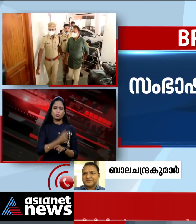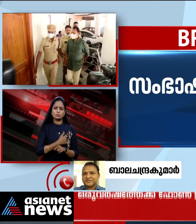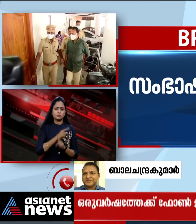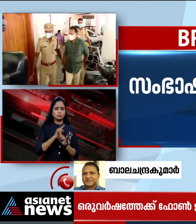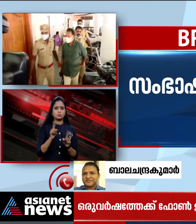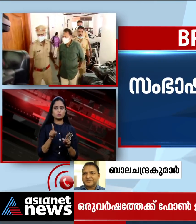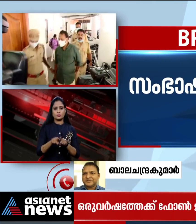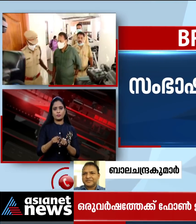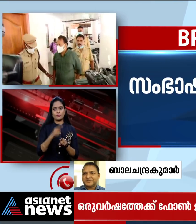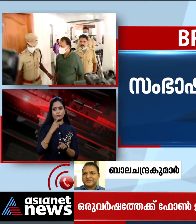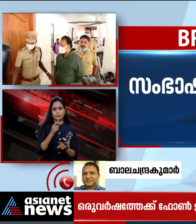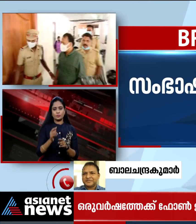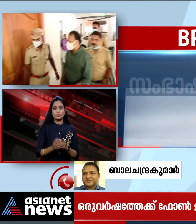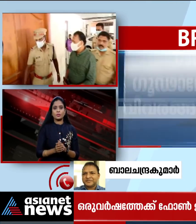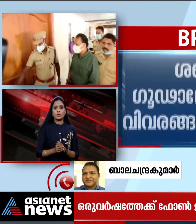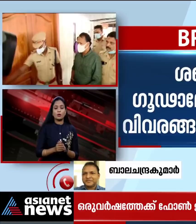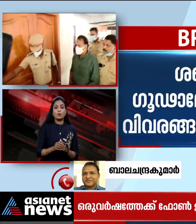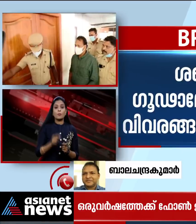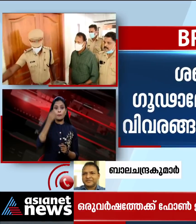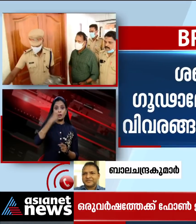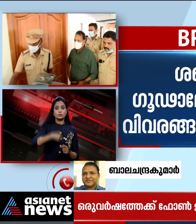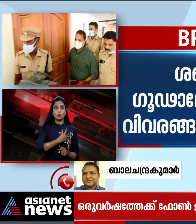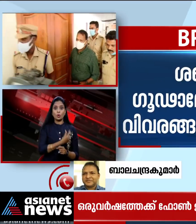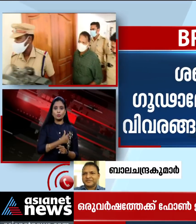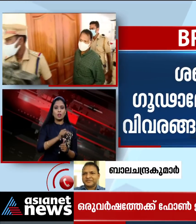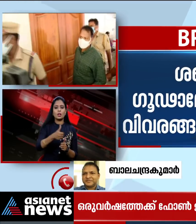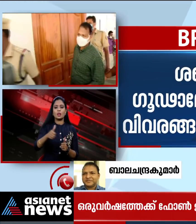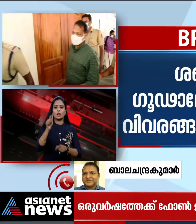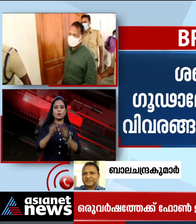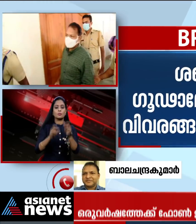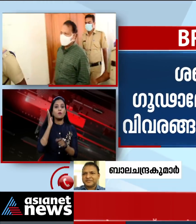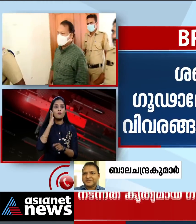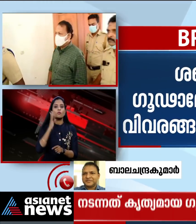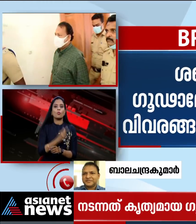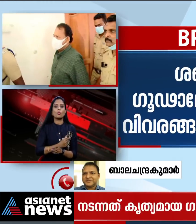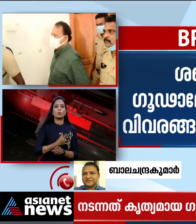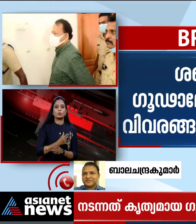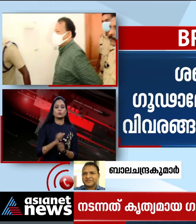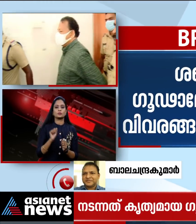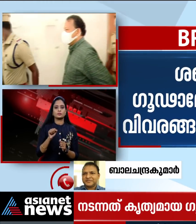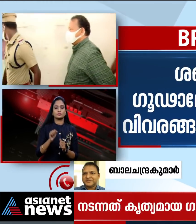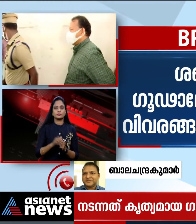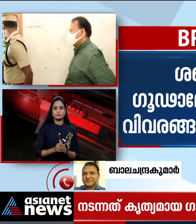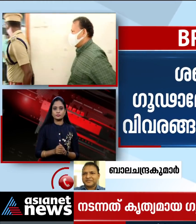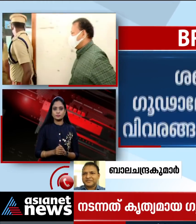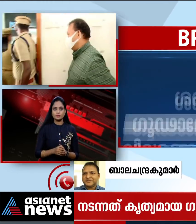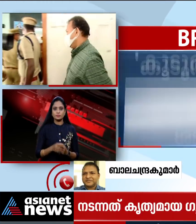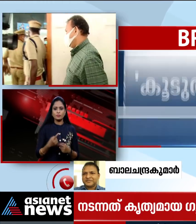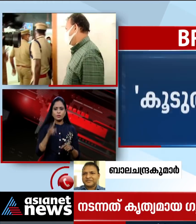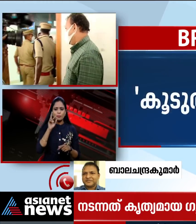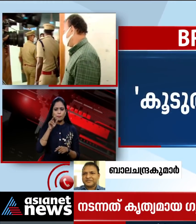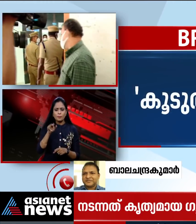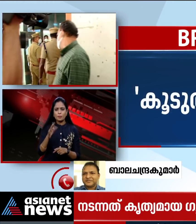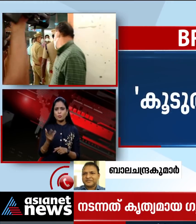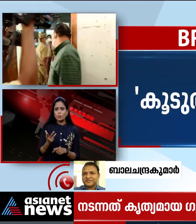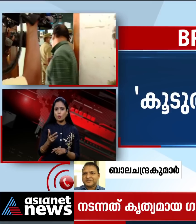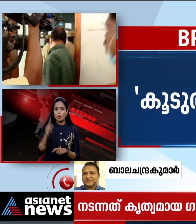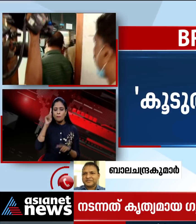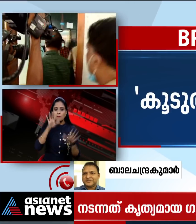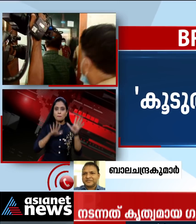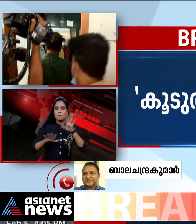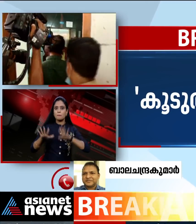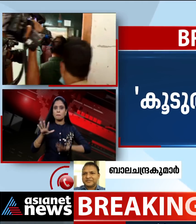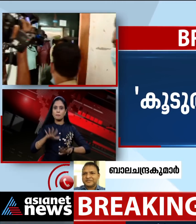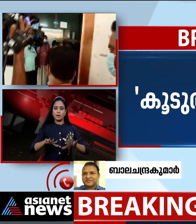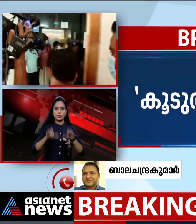പുള്ളി ഉപയോഗിക്കുന്ന ഫോണല്ല, മറ്റുള്ളവരുടെ ഫോണാണ്. അപ്പൊ നിങ്ങൾ ഫോൺ ഉപയോഗിക്കരുത് എന്നുള്ളതാണ് പറയുന്നത്. അതായത് ശരിയായ ഒരു ഗൂഢാലോചന തന്നെയാണ് നടന്നത് അല്ലെ?